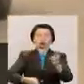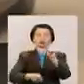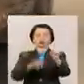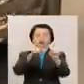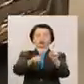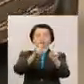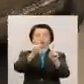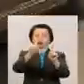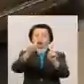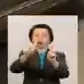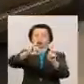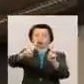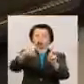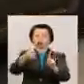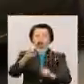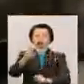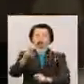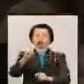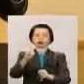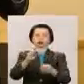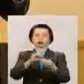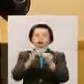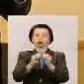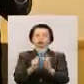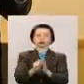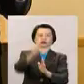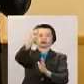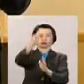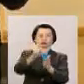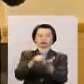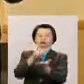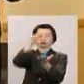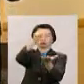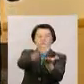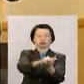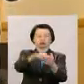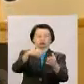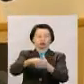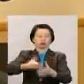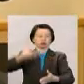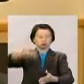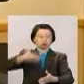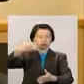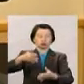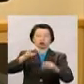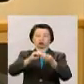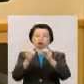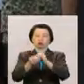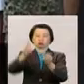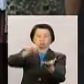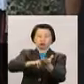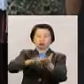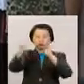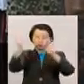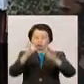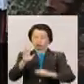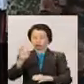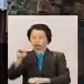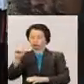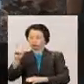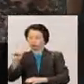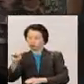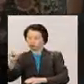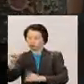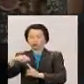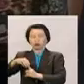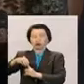1.11 juta ringgit menjadi nombor tertinggi pernah dibina dalam sejarah. Nombor pendaftaran Malaysia 2020 pula